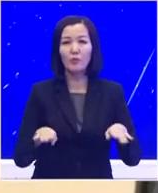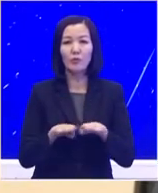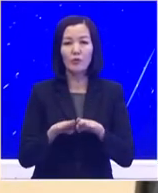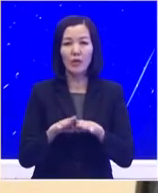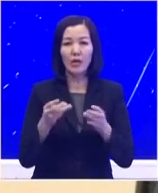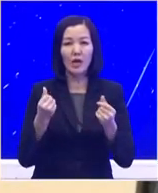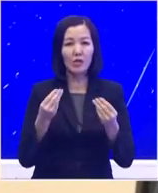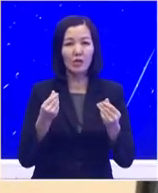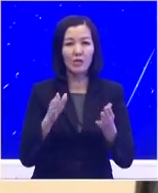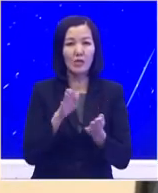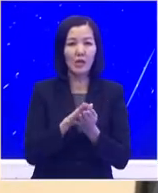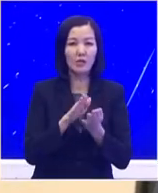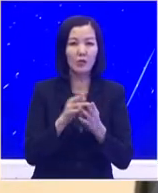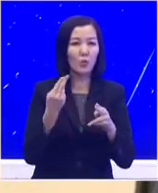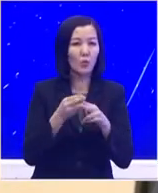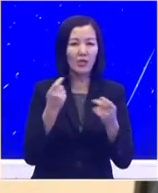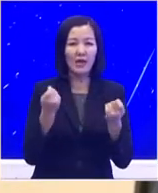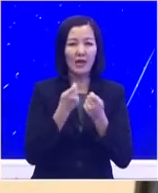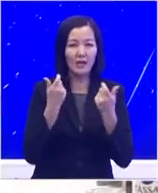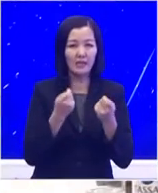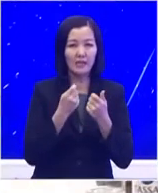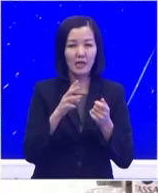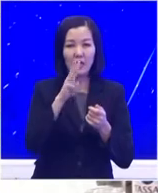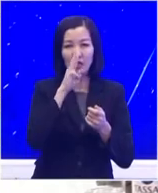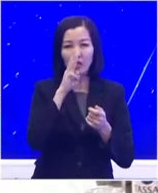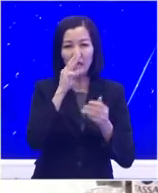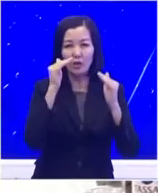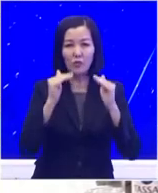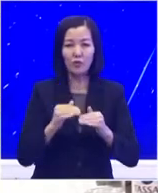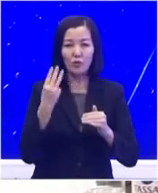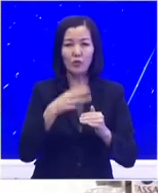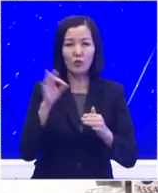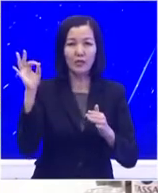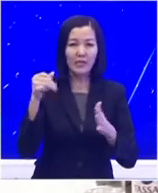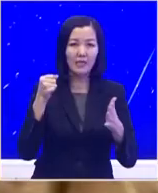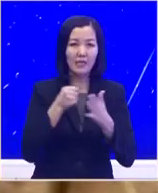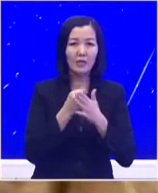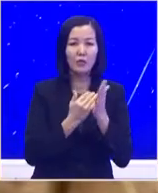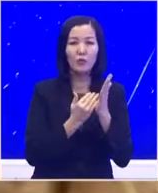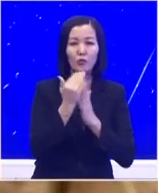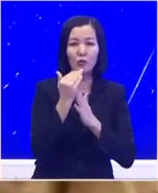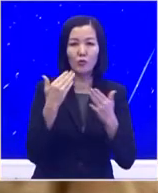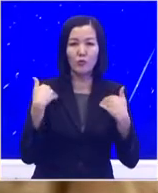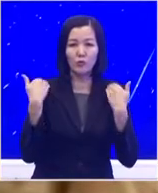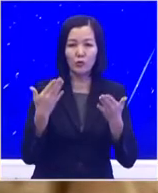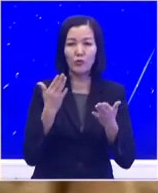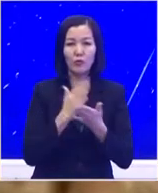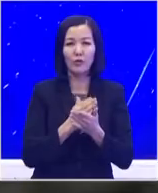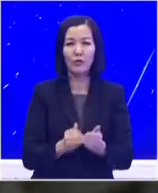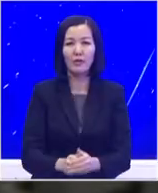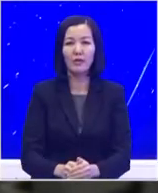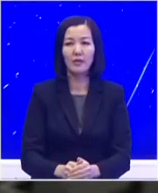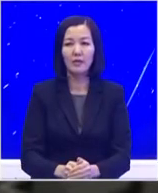бар азаматтардың саны өте аз. Сол себепті ведомство төменгі жалақы көрсеткішін 30%-ға дейін көтеруді ұсынып